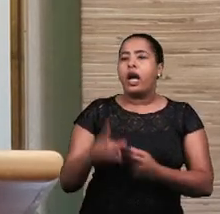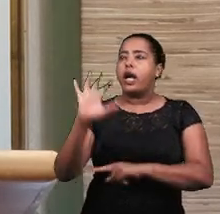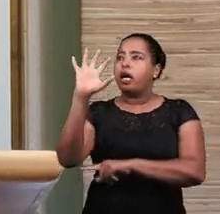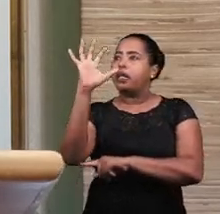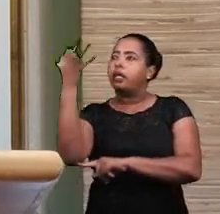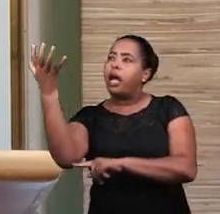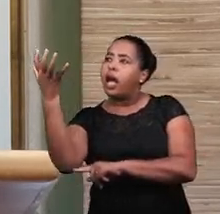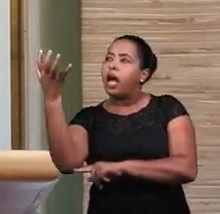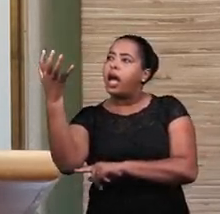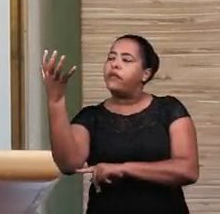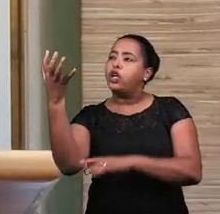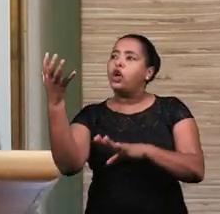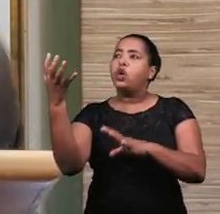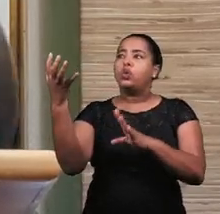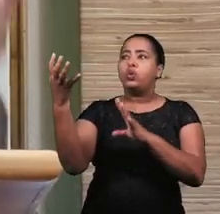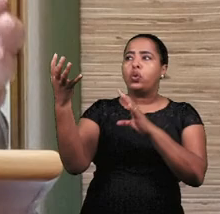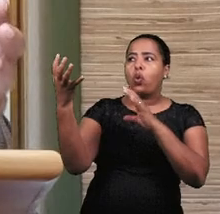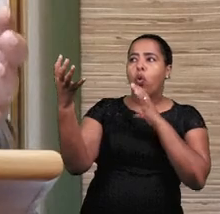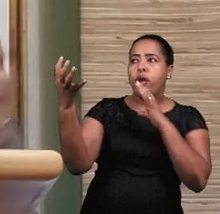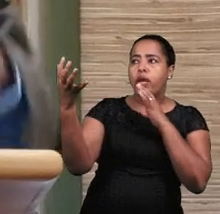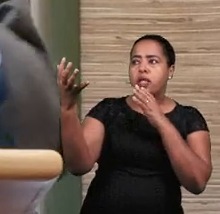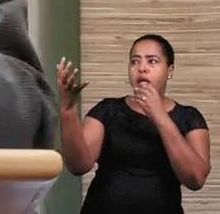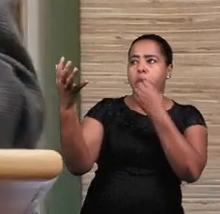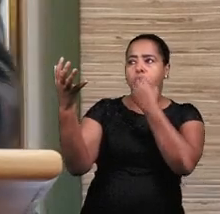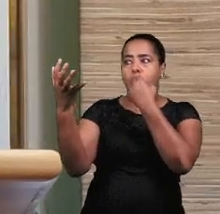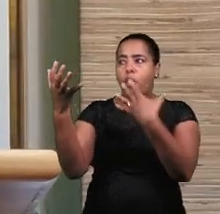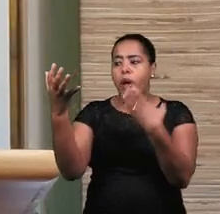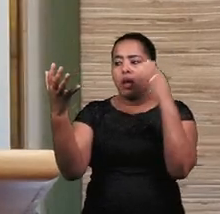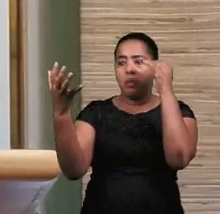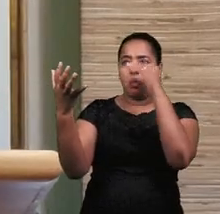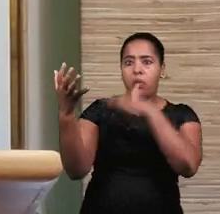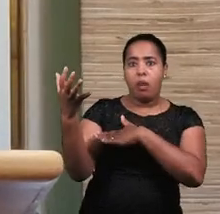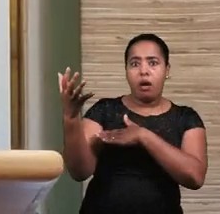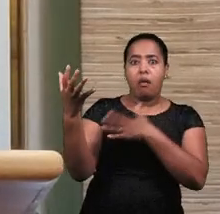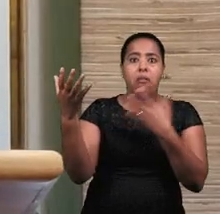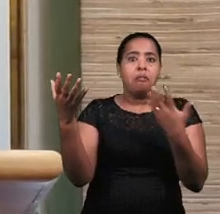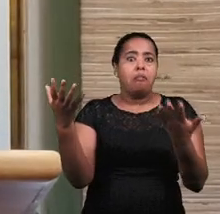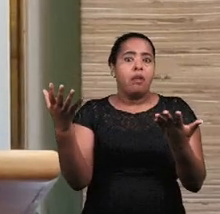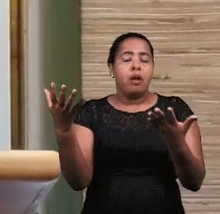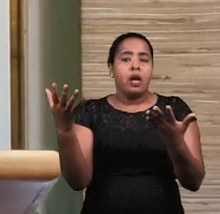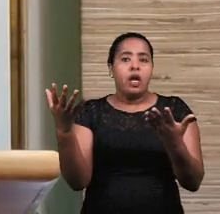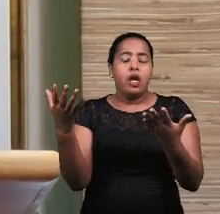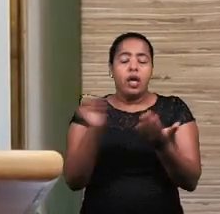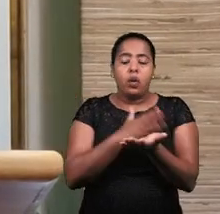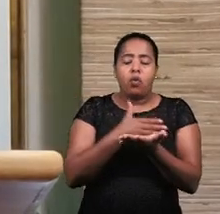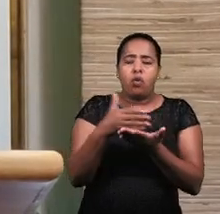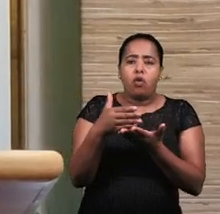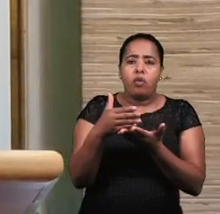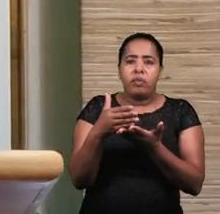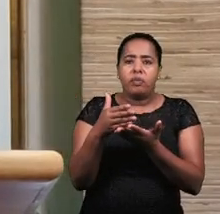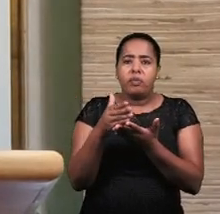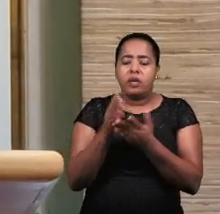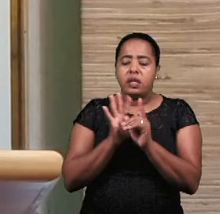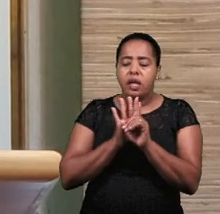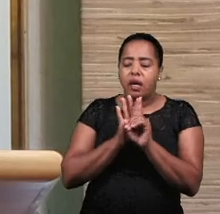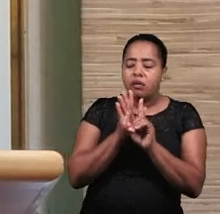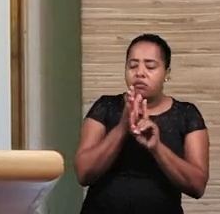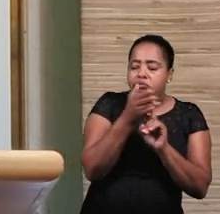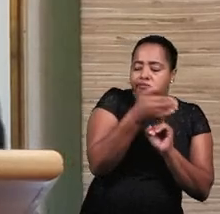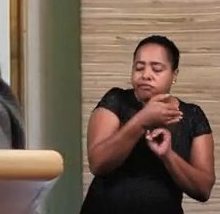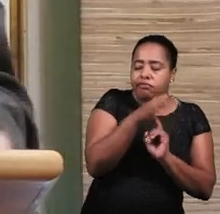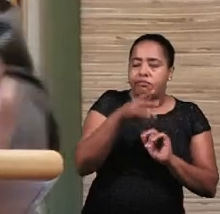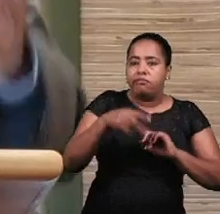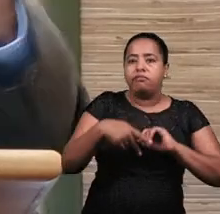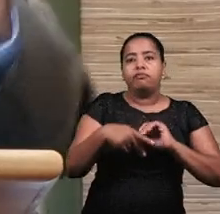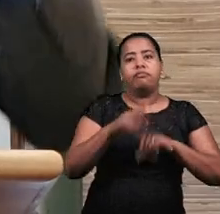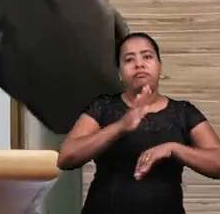mal, ils ont commencé à être conscients. Quand ils ont été conscients, ils ont commencé à répondre à leurs propres problèmes.